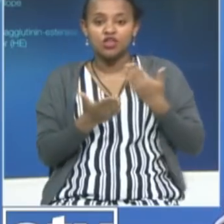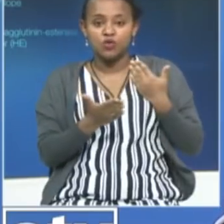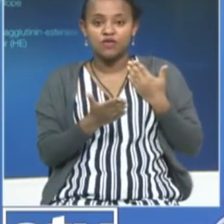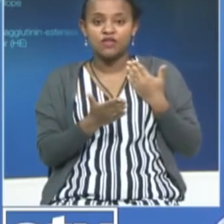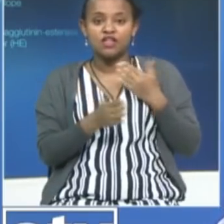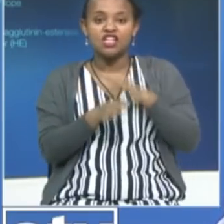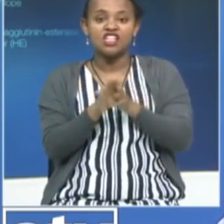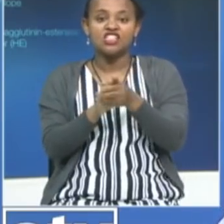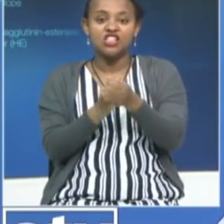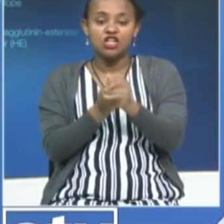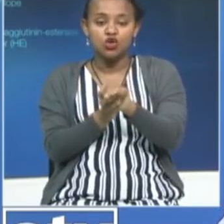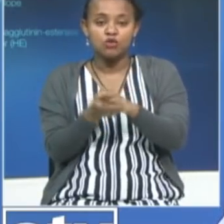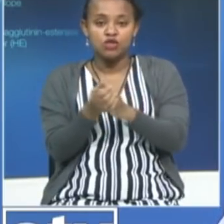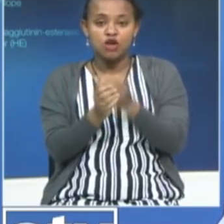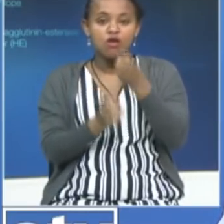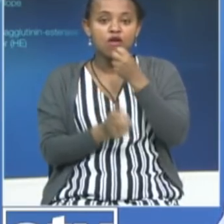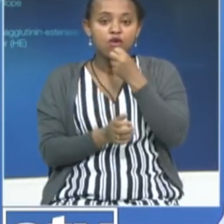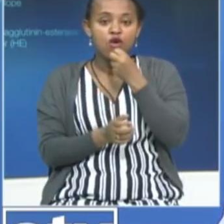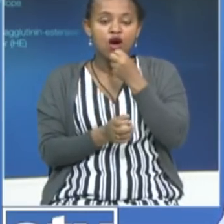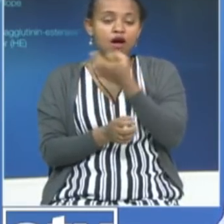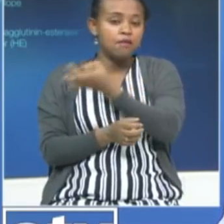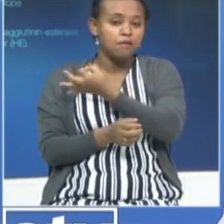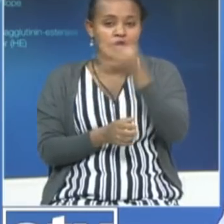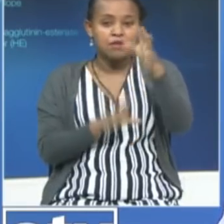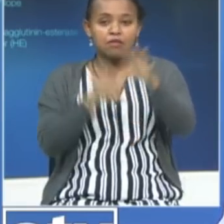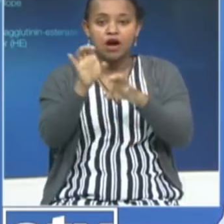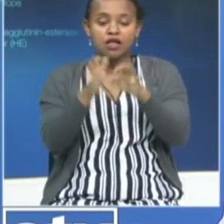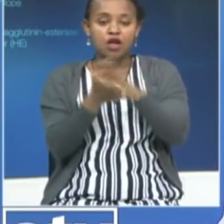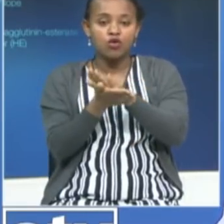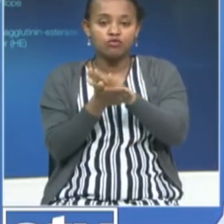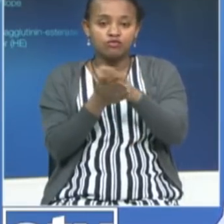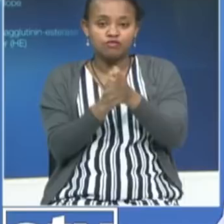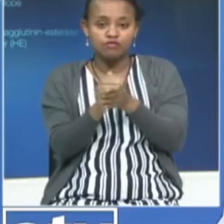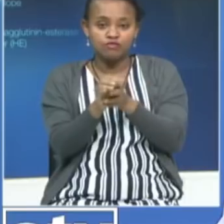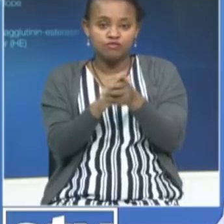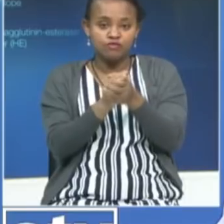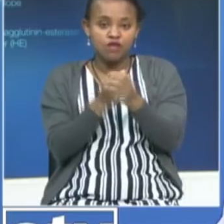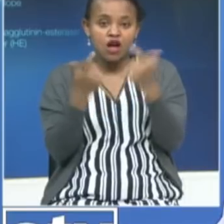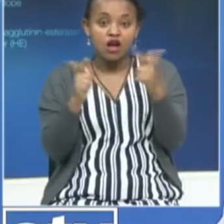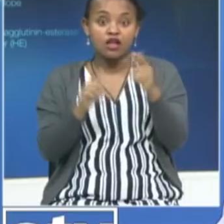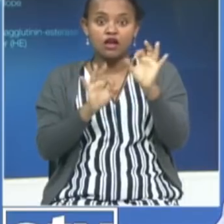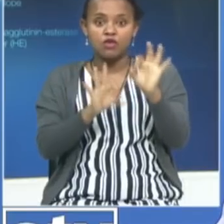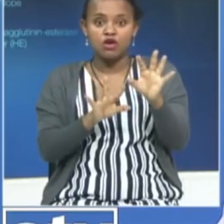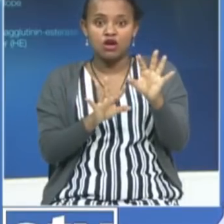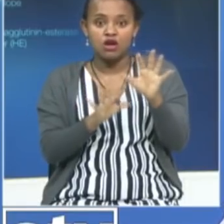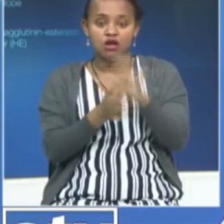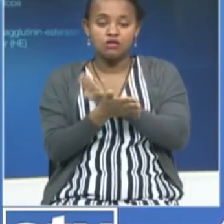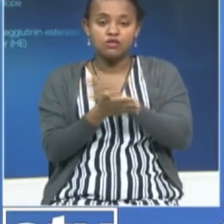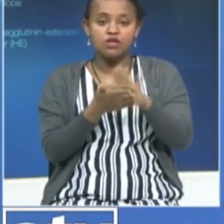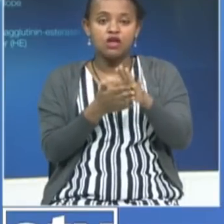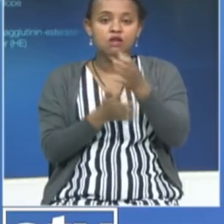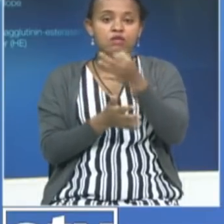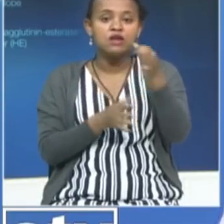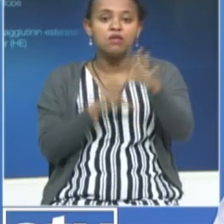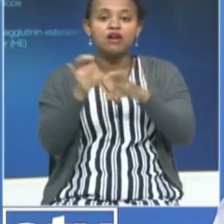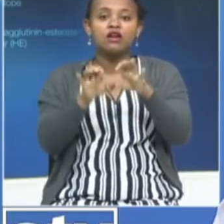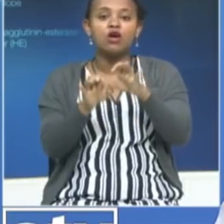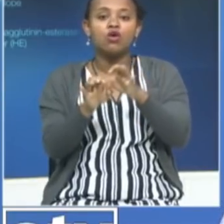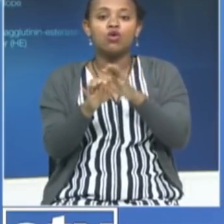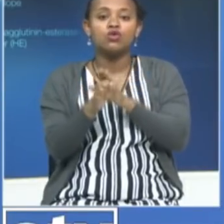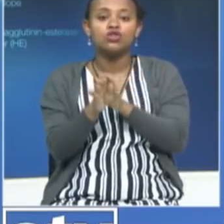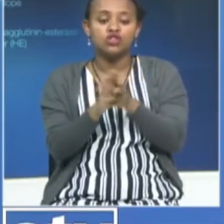በፊት እጃቸውን በሳሙና በውሃ በደንብ አርገው ማጽዳት፣ ወይም በሳኒታይዘር አጋጣሚው ከሌለ በሳኒታይዘር በደንብ አርገው